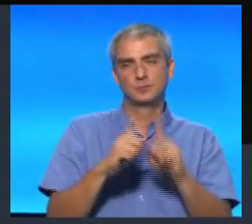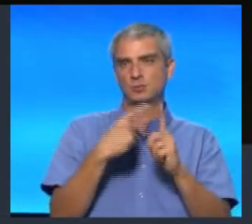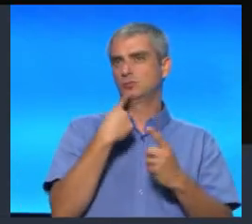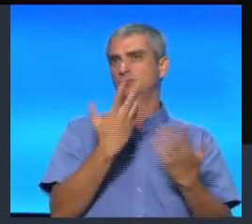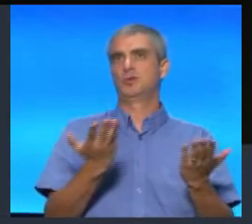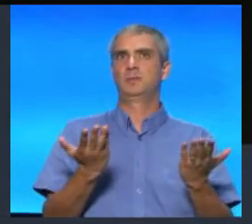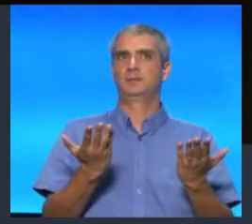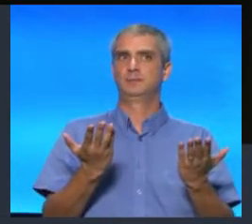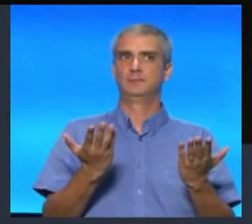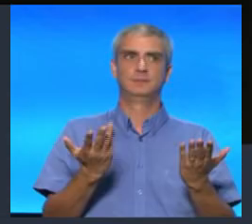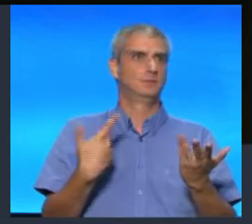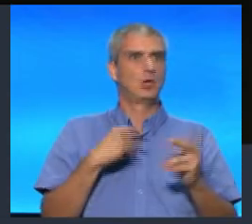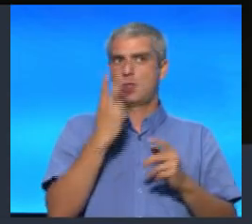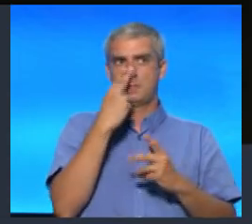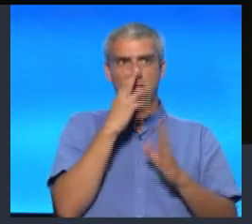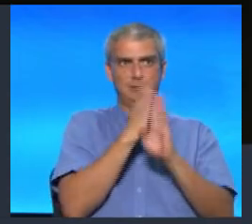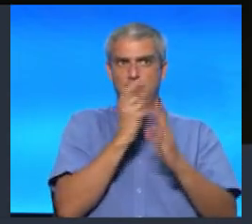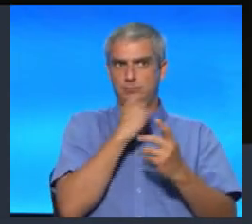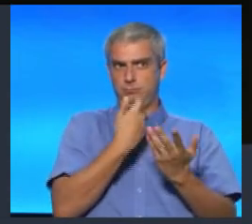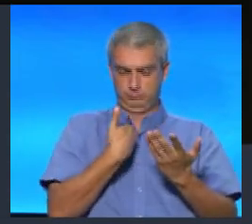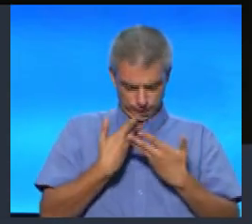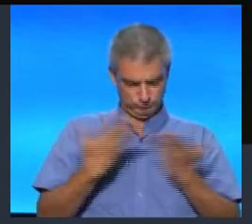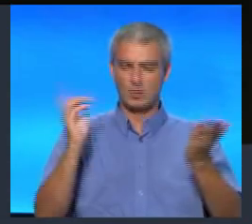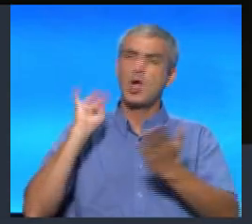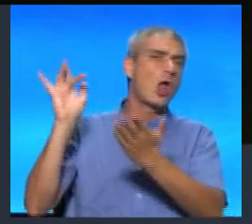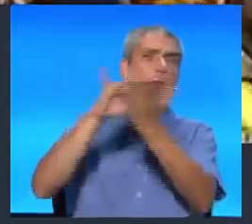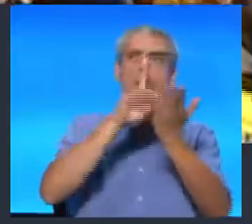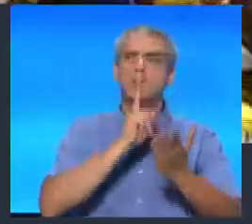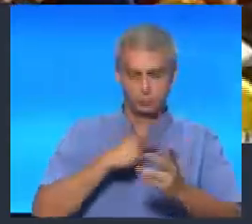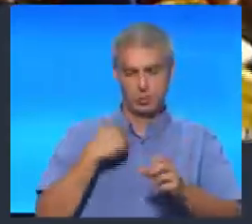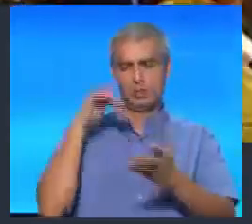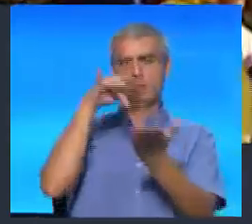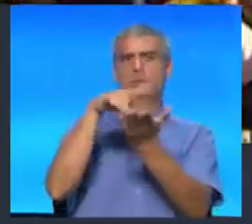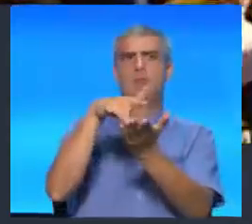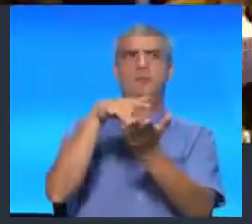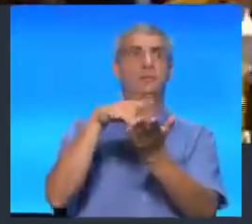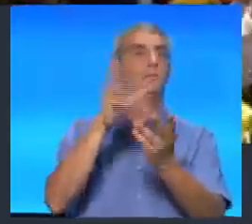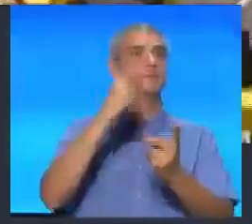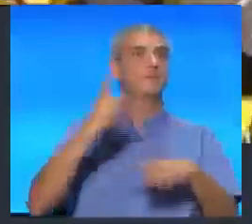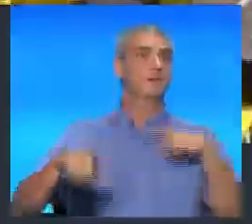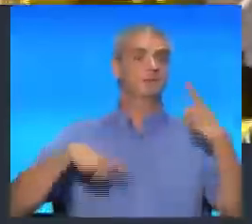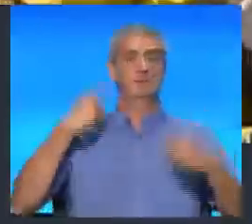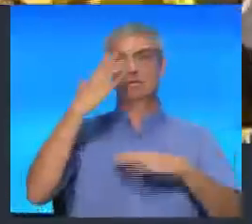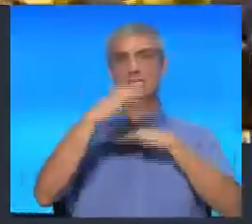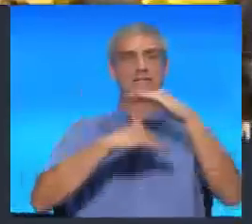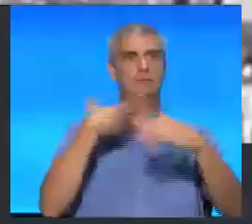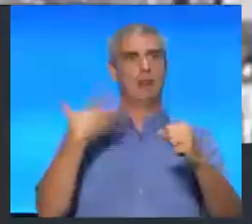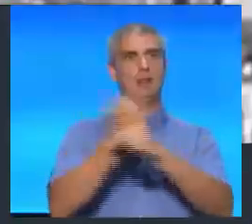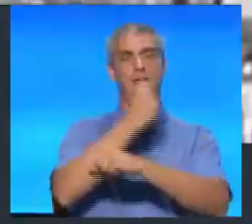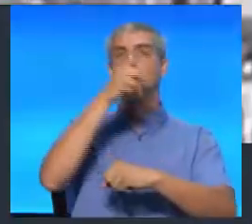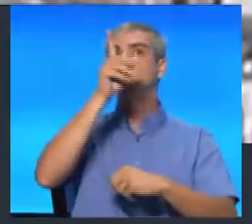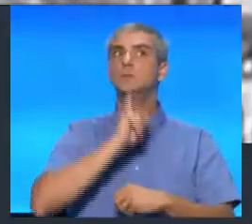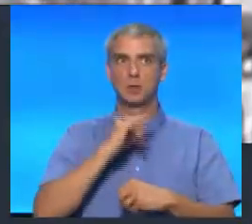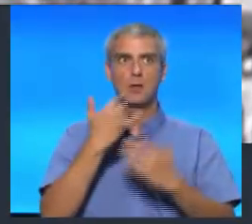يقولون انه مش مخبيين بالاصل نحن موجودين على كل الساحه السوريه ولصاد يتطاروت حزب الله بهسجاب بسوريا متبرسمات